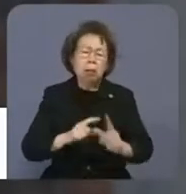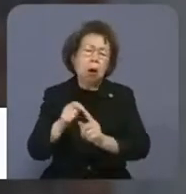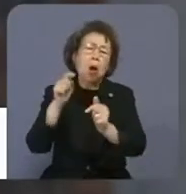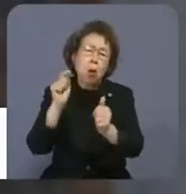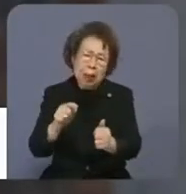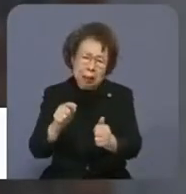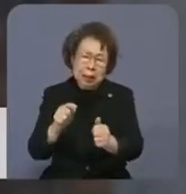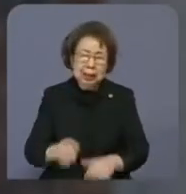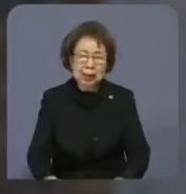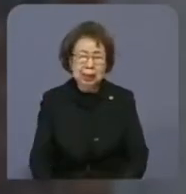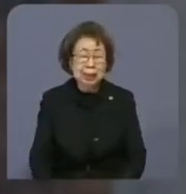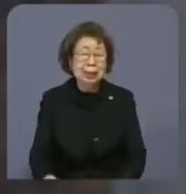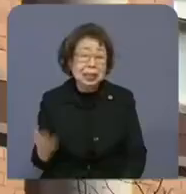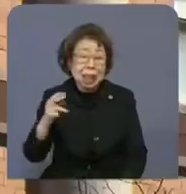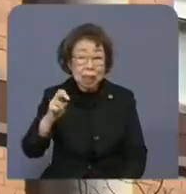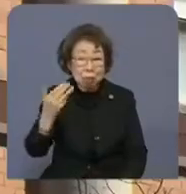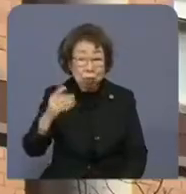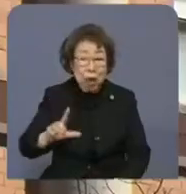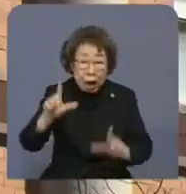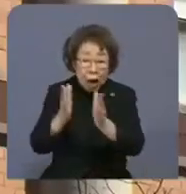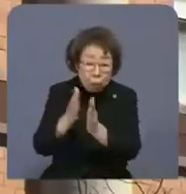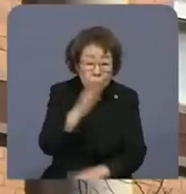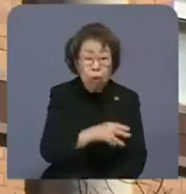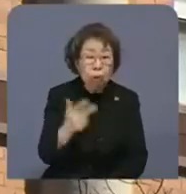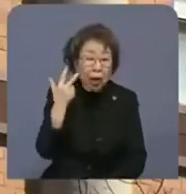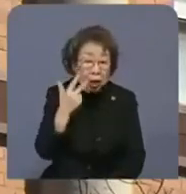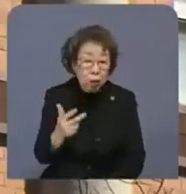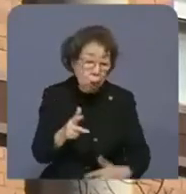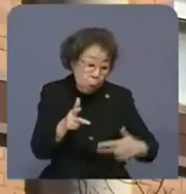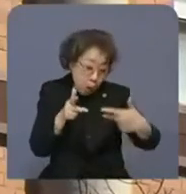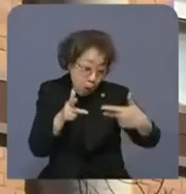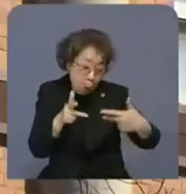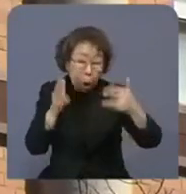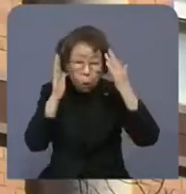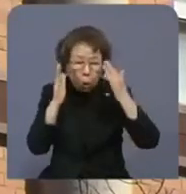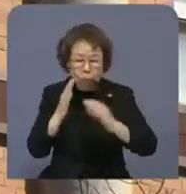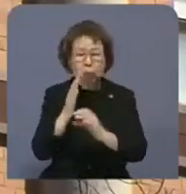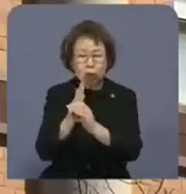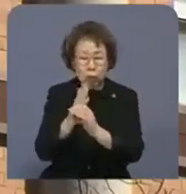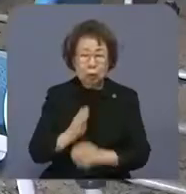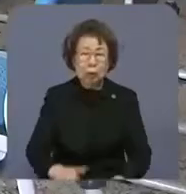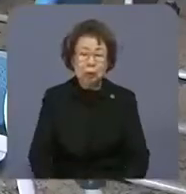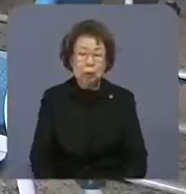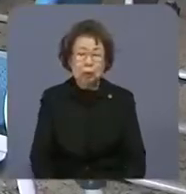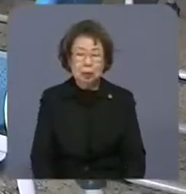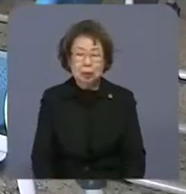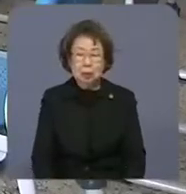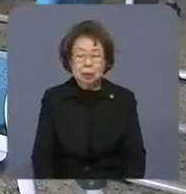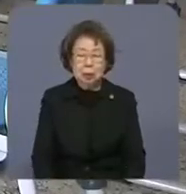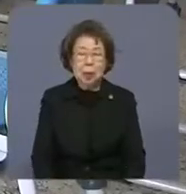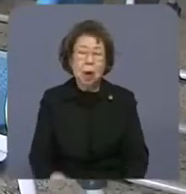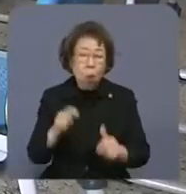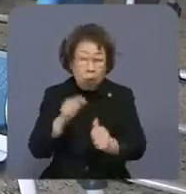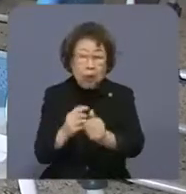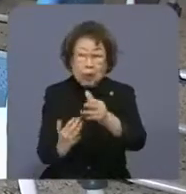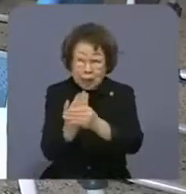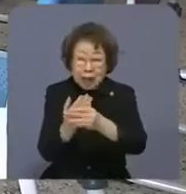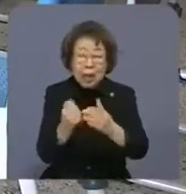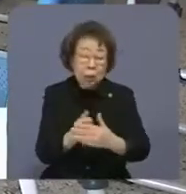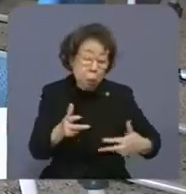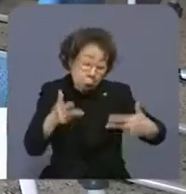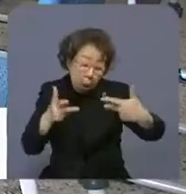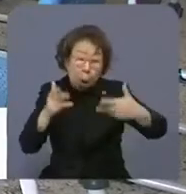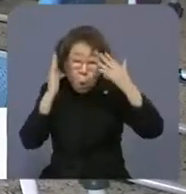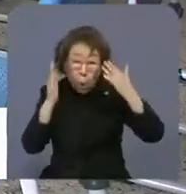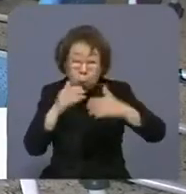확진됐습니다. 지난달 29일부터 이 학교는 일주일 동안 원격 수업에 들어갔습니다. 이처럼 확진자가 나와 원격